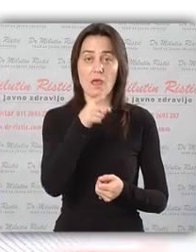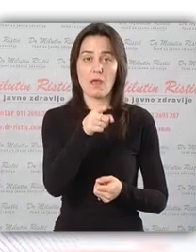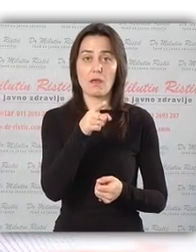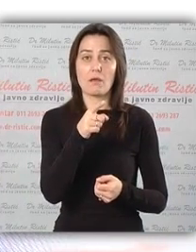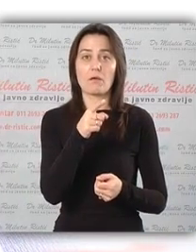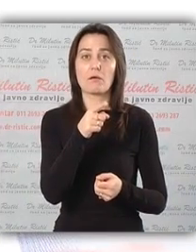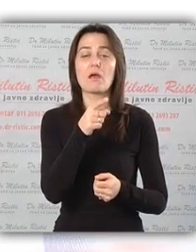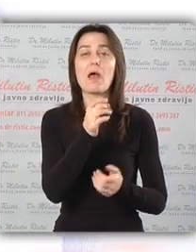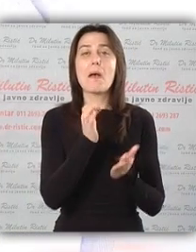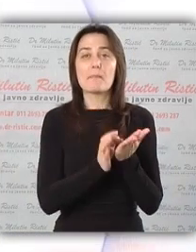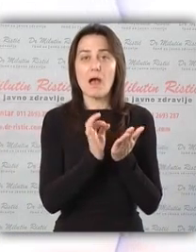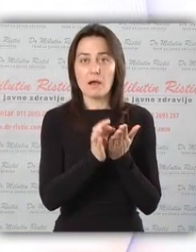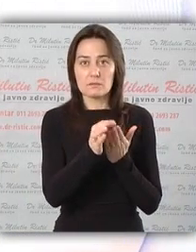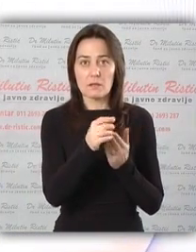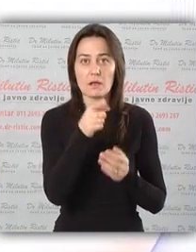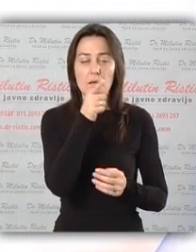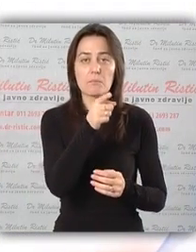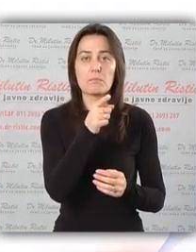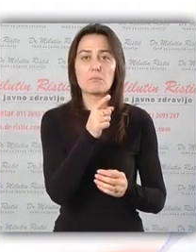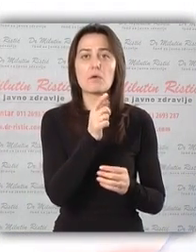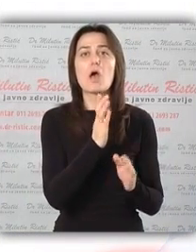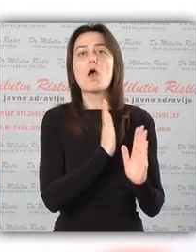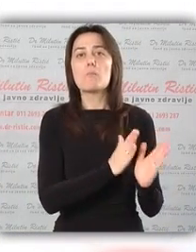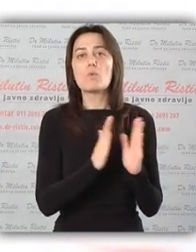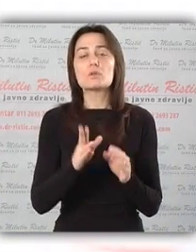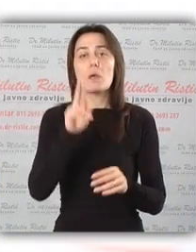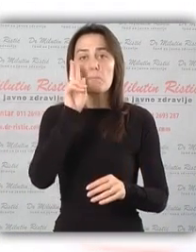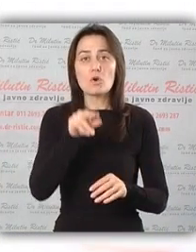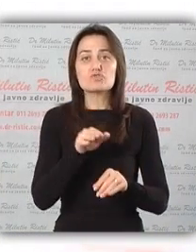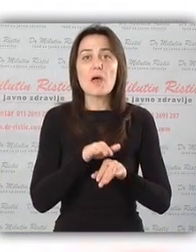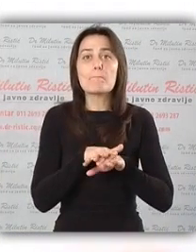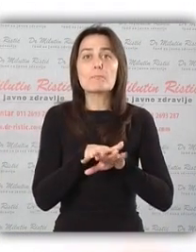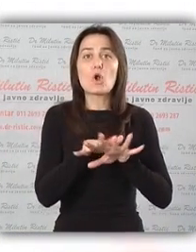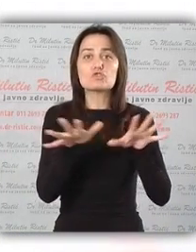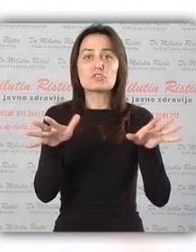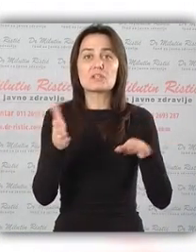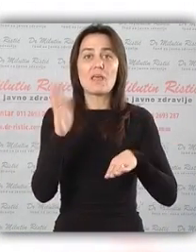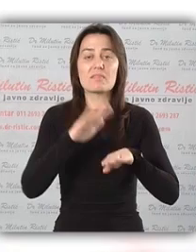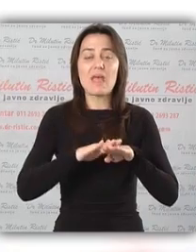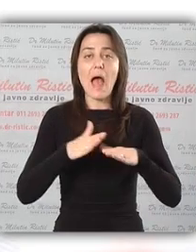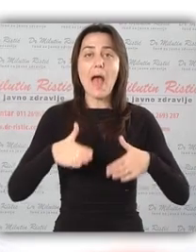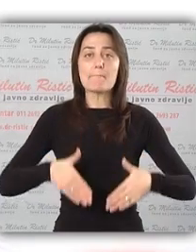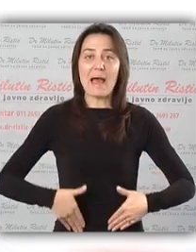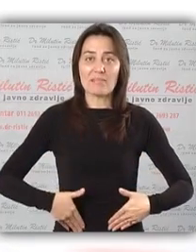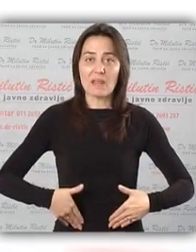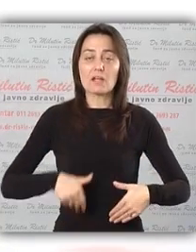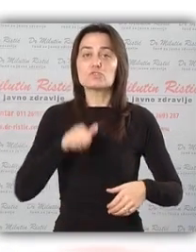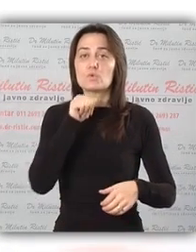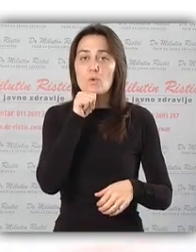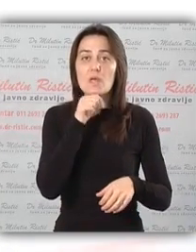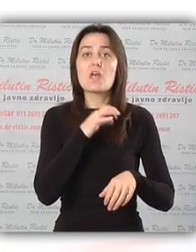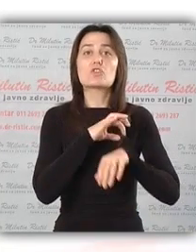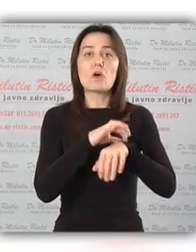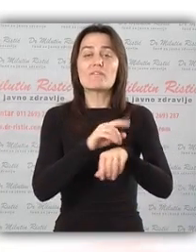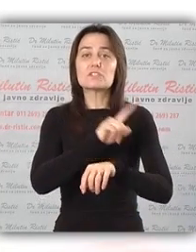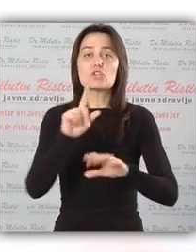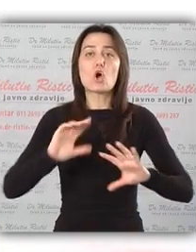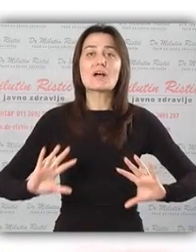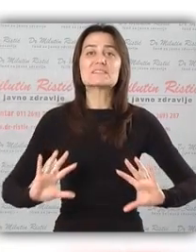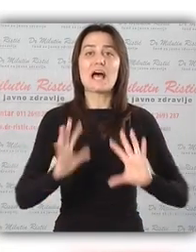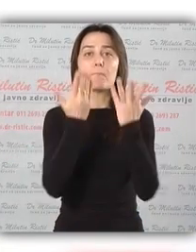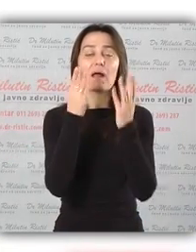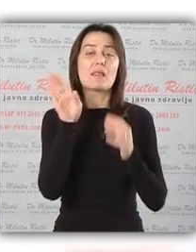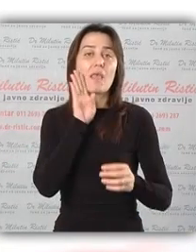Kod žene Chlamydia trachomatis ascendentnim putem se može proširiti na matericu i